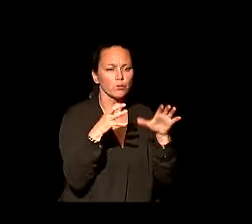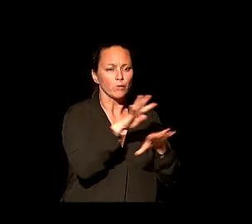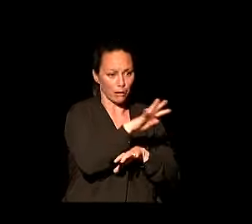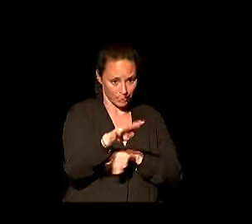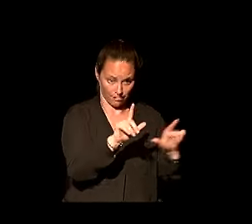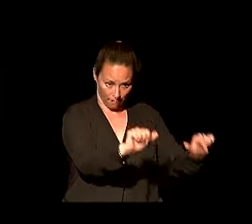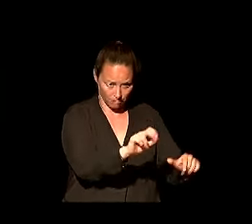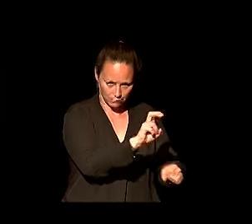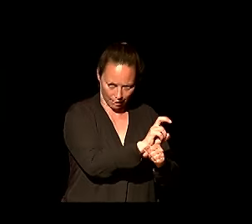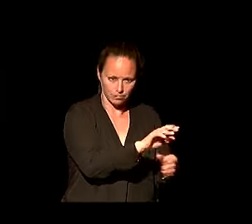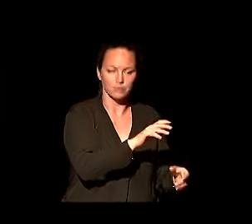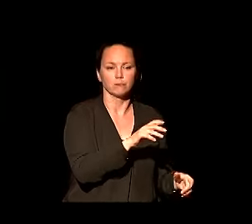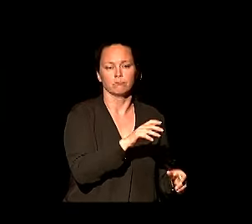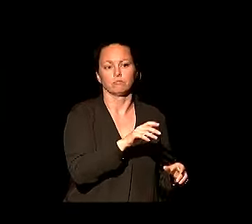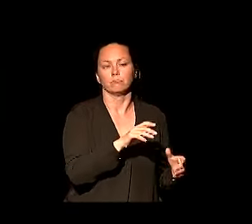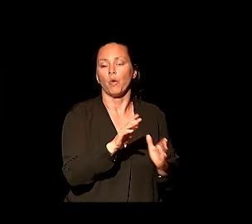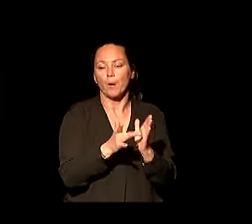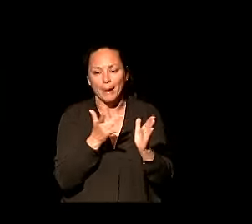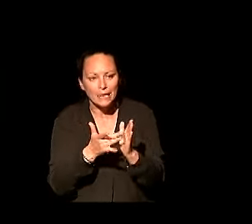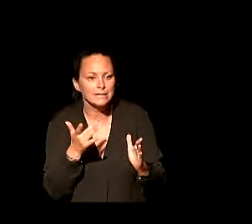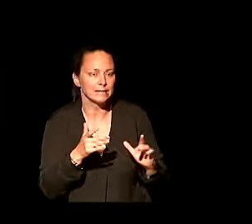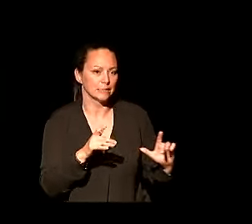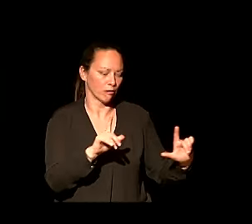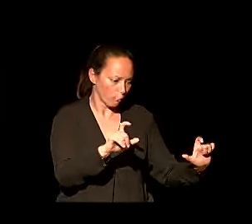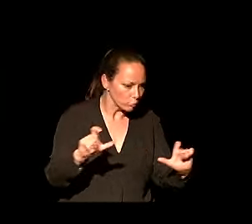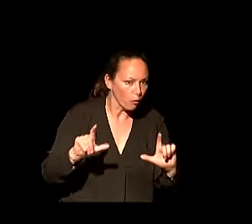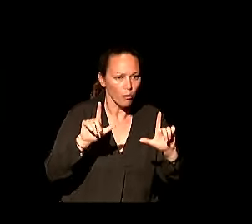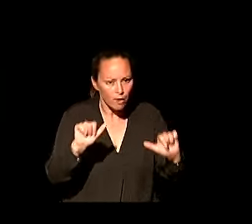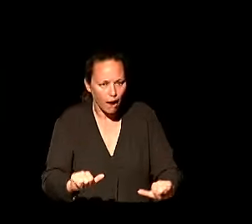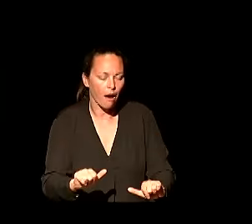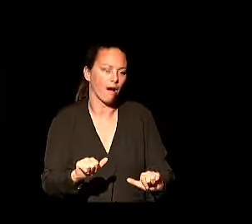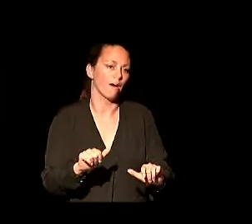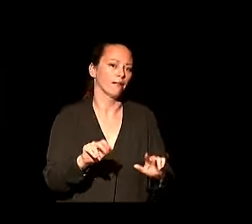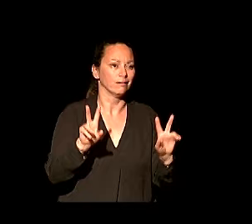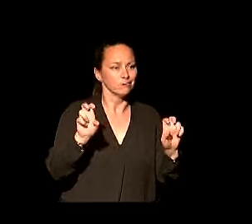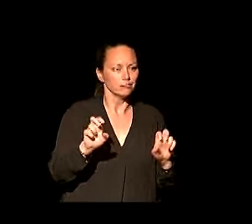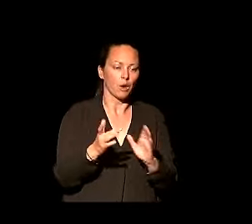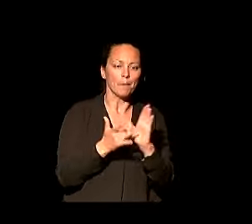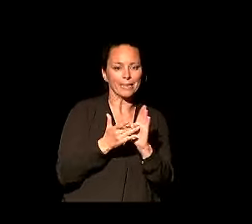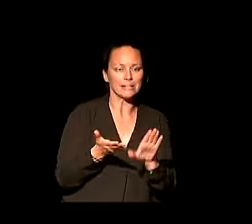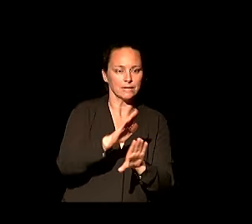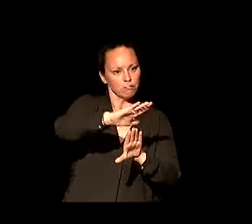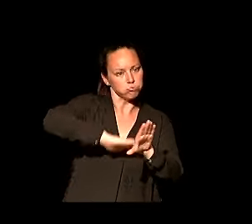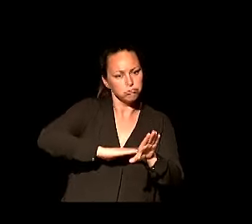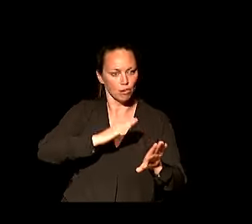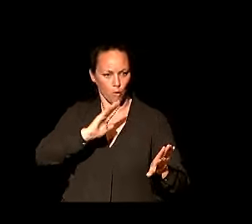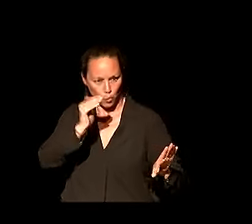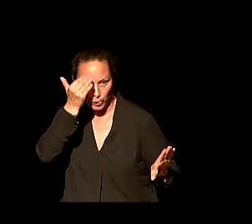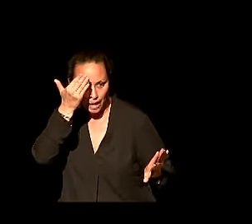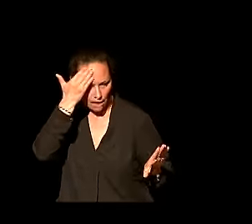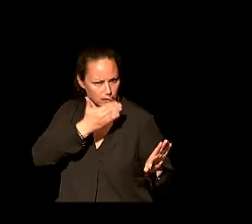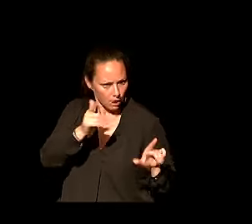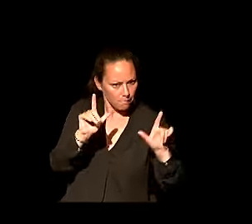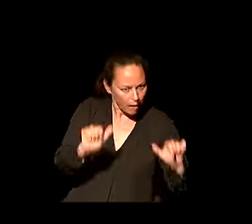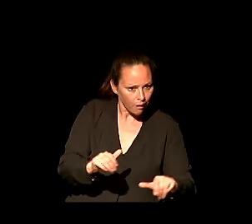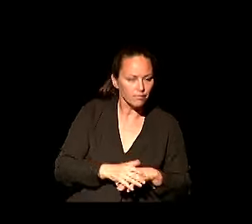Donc c'est des toiles qui ont été publiées dans les magazines, qui ont fait des unes, quoi. C'est un peu des unes. Et donc on les connaît comme ça, et